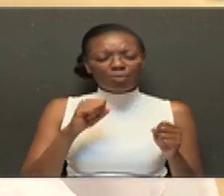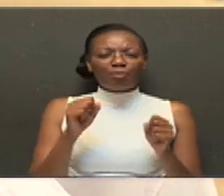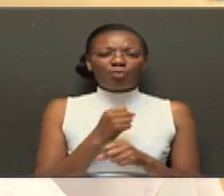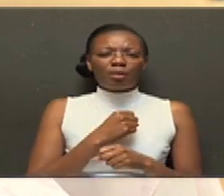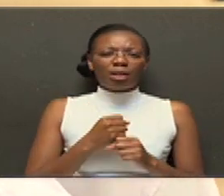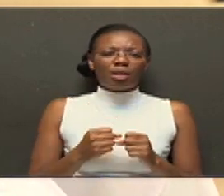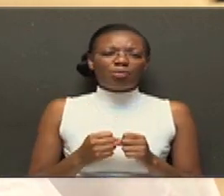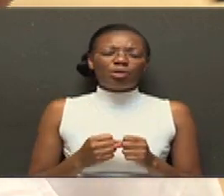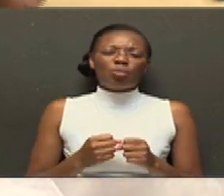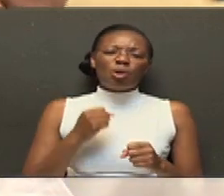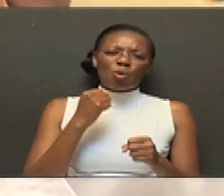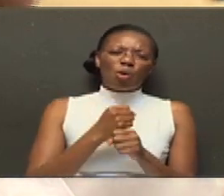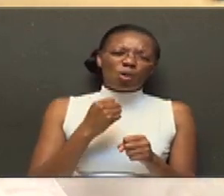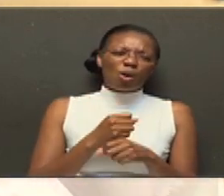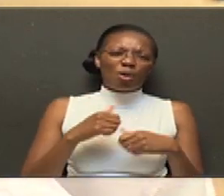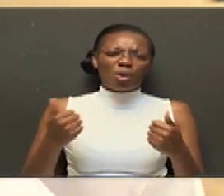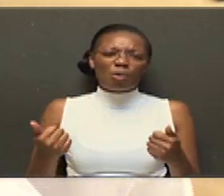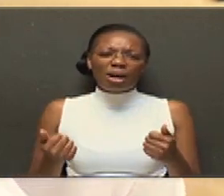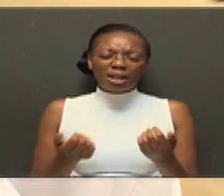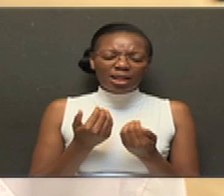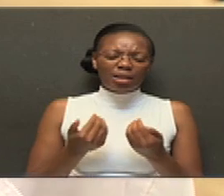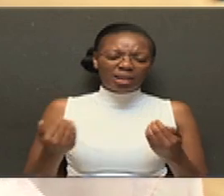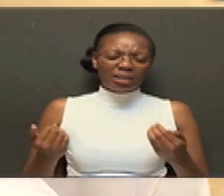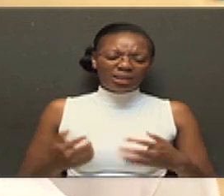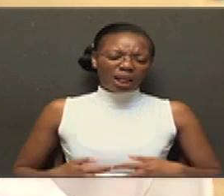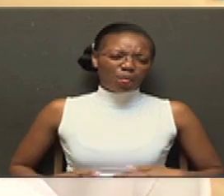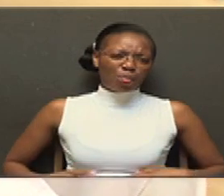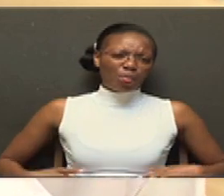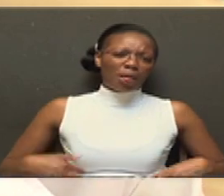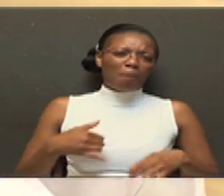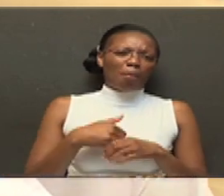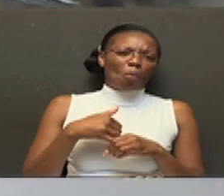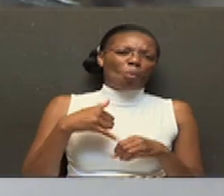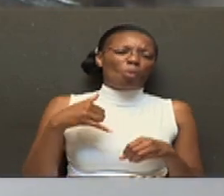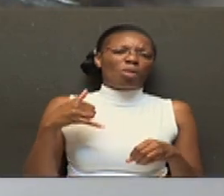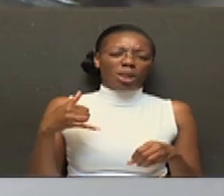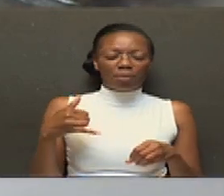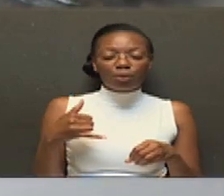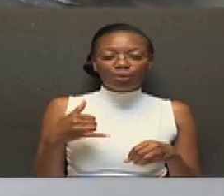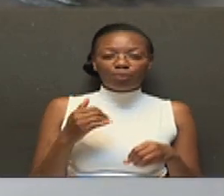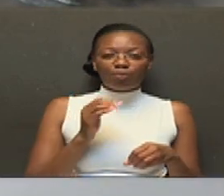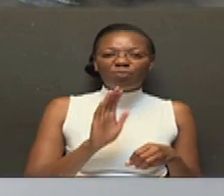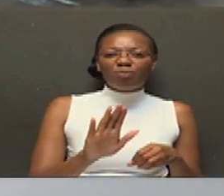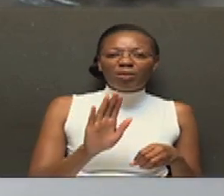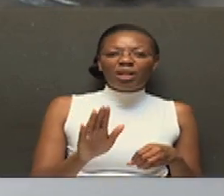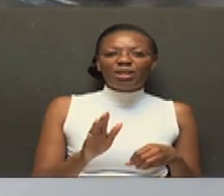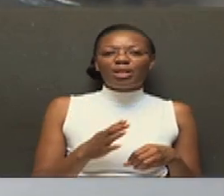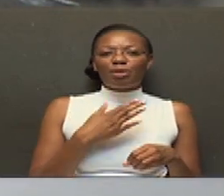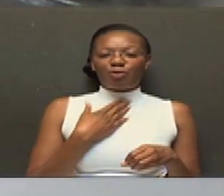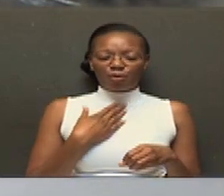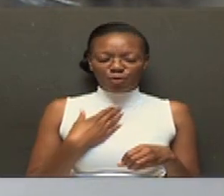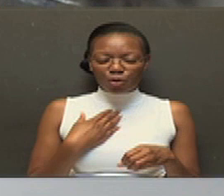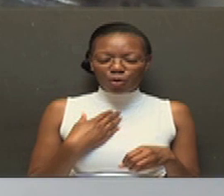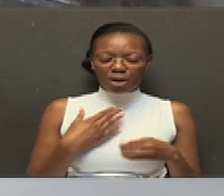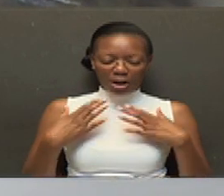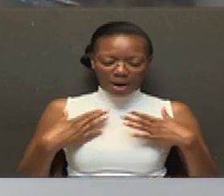So utakuta watu wako na marasmus, watoto wako na kwashiko kwa sababu ya kosa protein. Basi iwapo ungependa kuwa